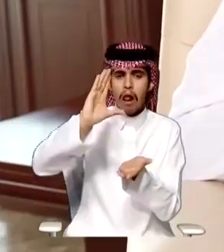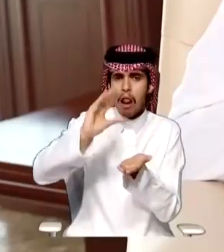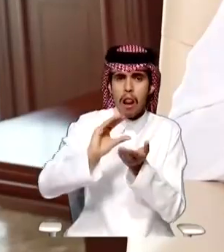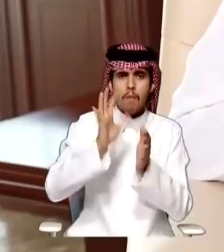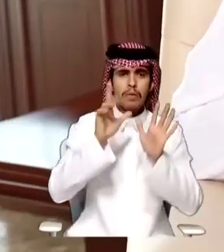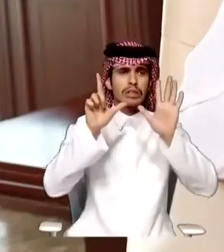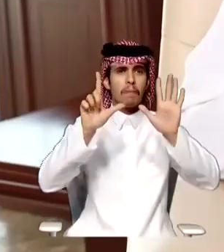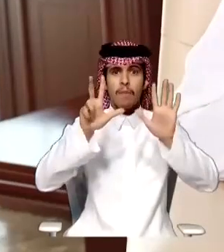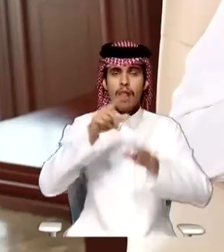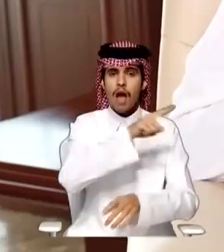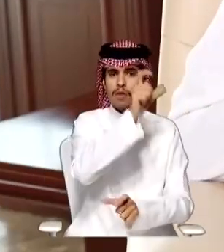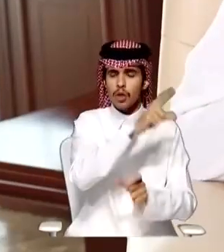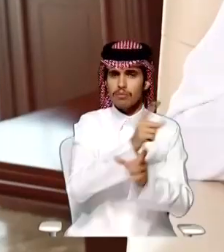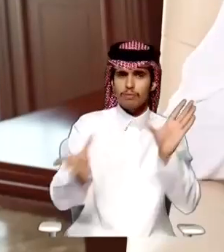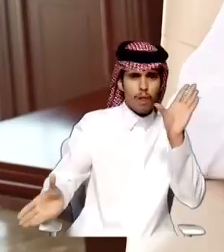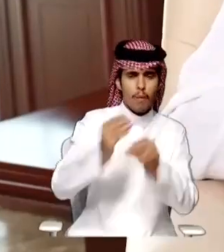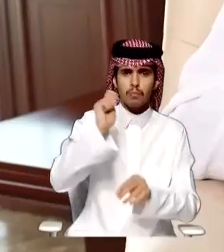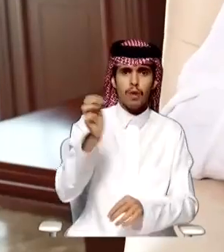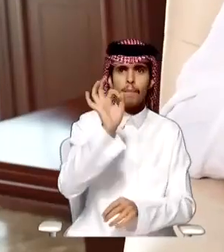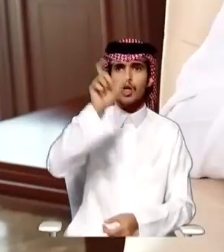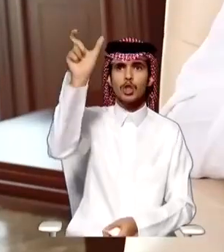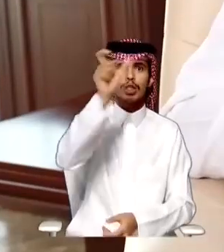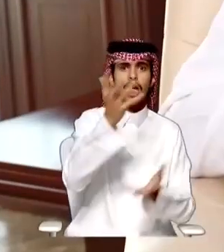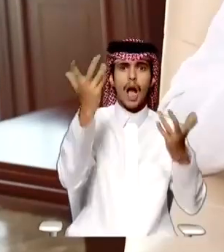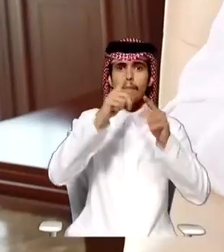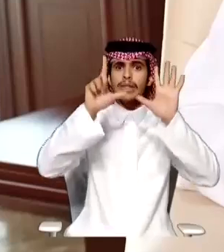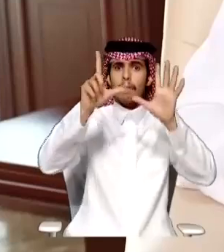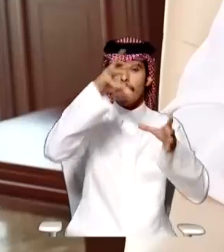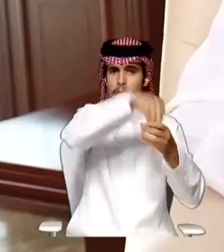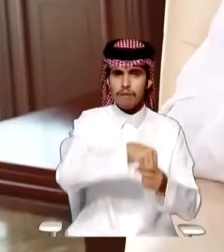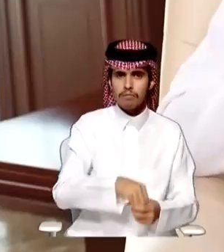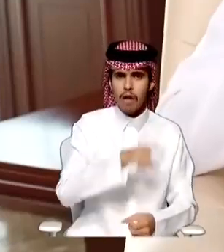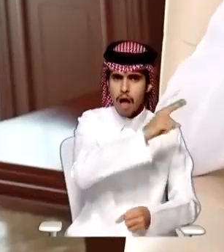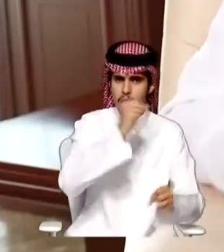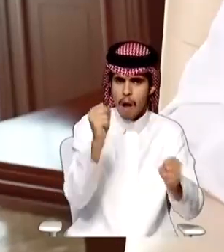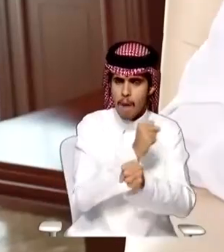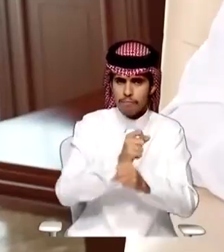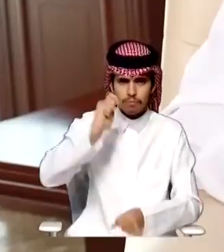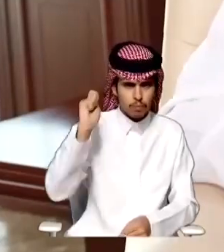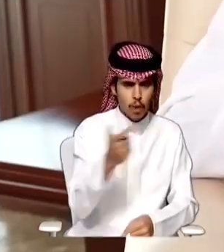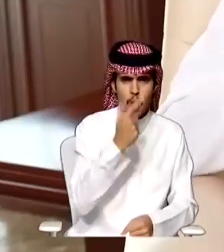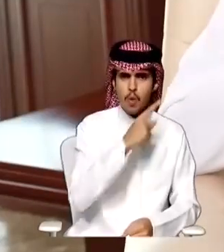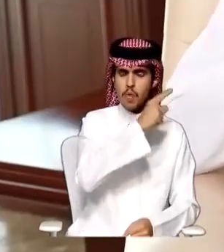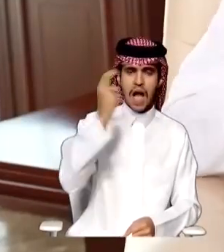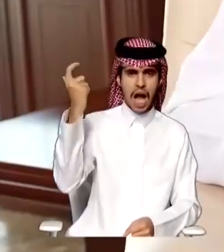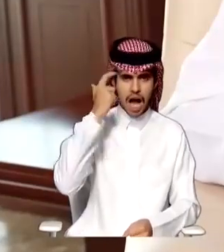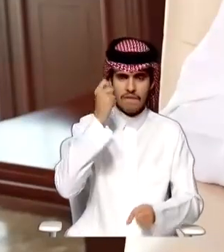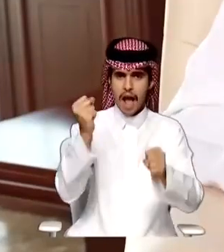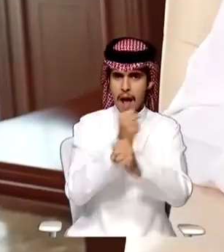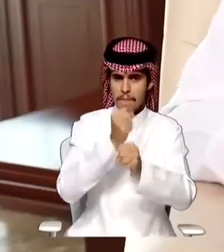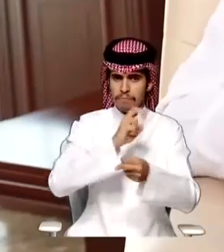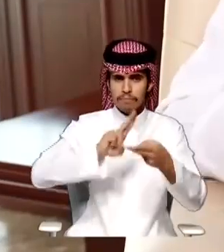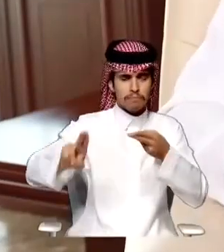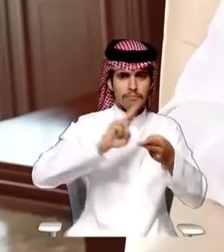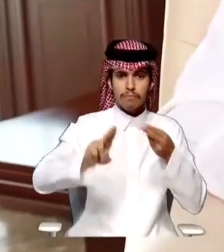الموظفين الباقين المعاملات الثانيه ملم بعمله عارف عمله يعني حتى لو ادقق انا